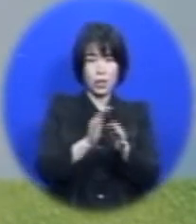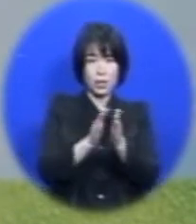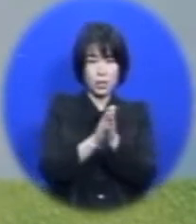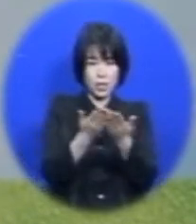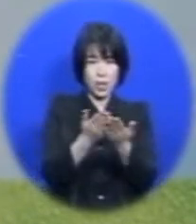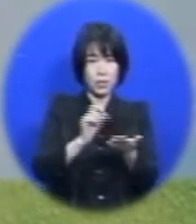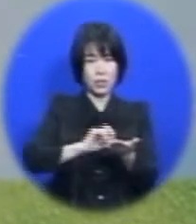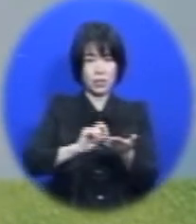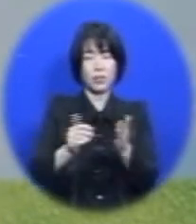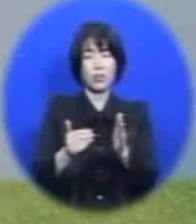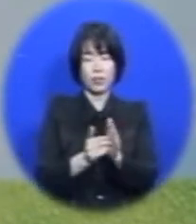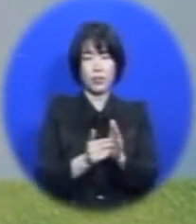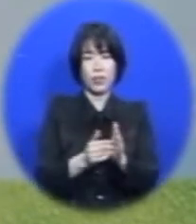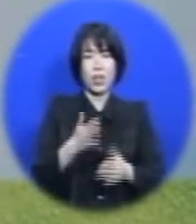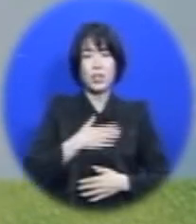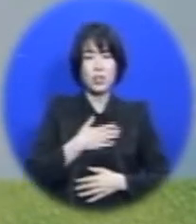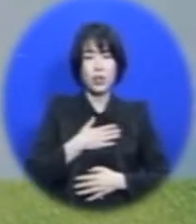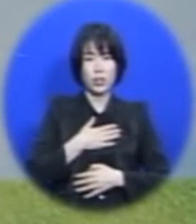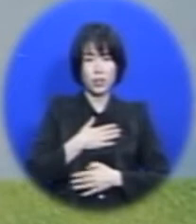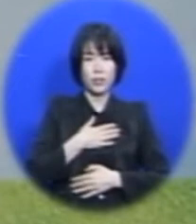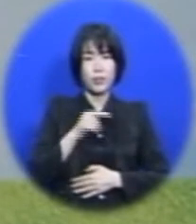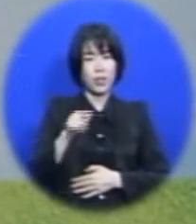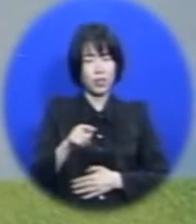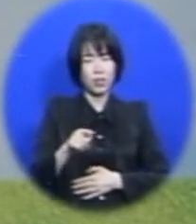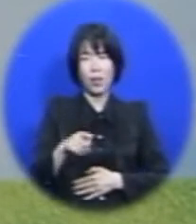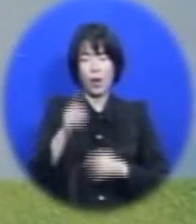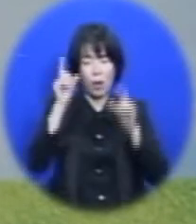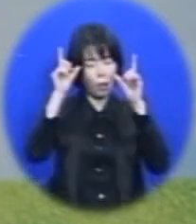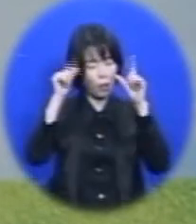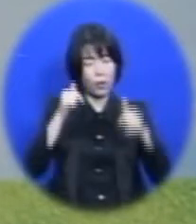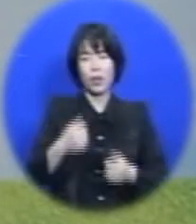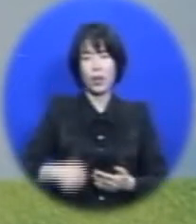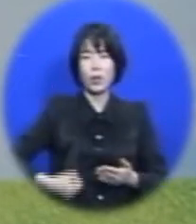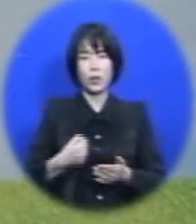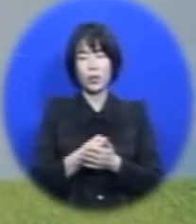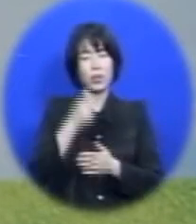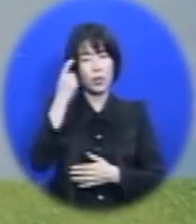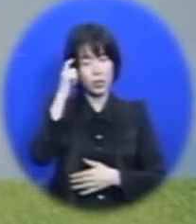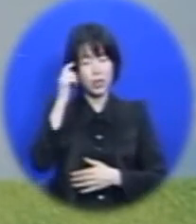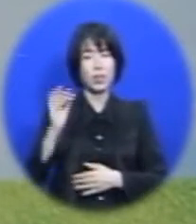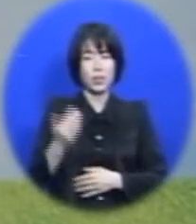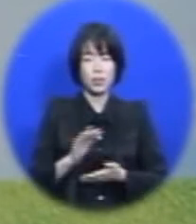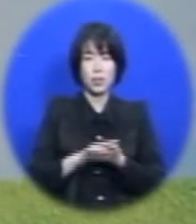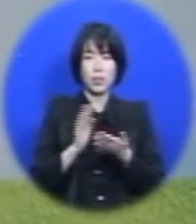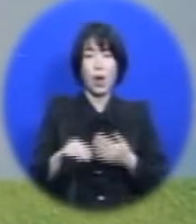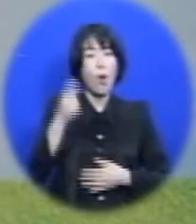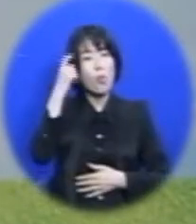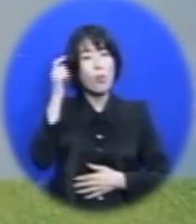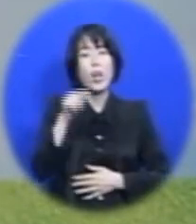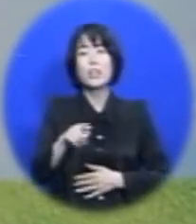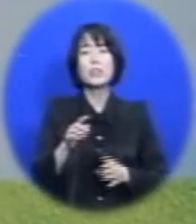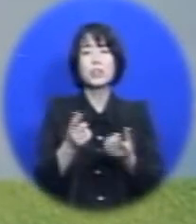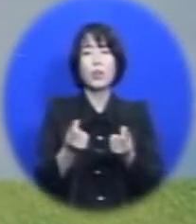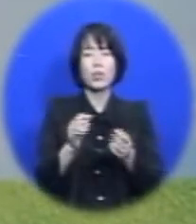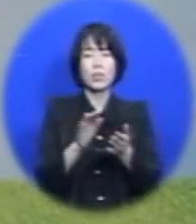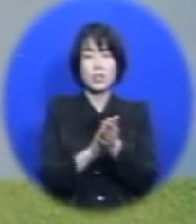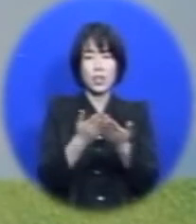썼습니다. 저는 무모한 용기라고 생각해요. 왜 그런 책을 썼냐